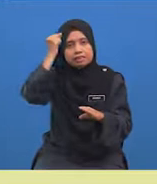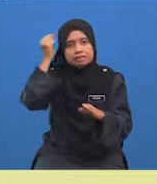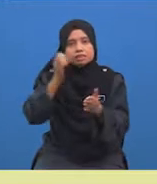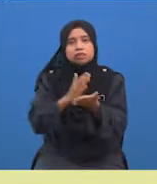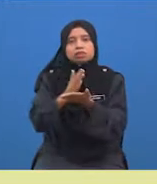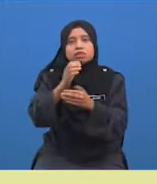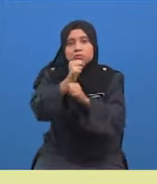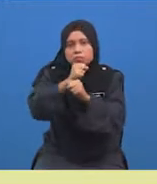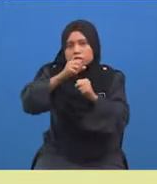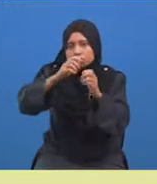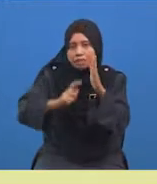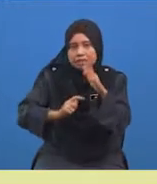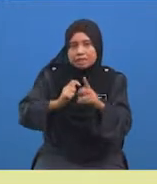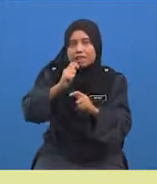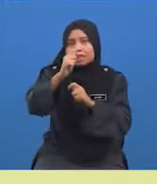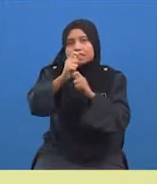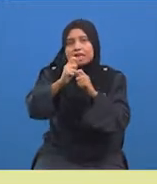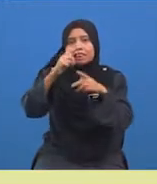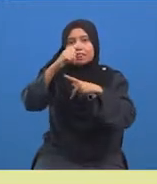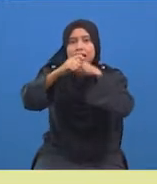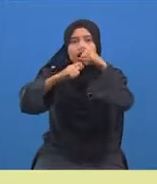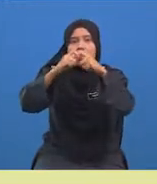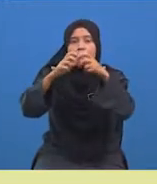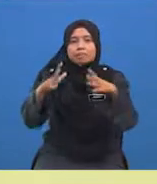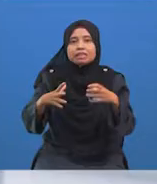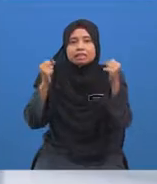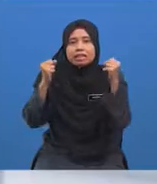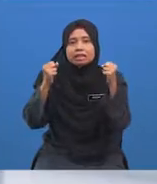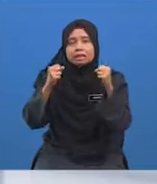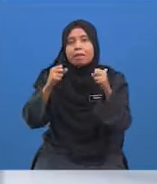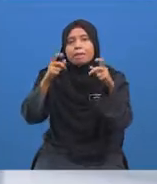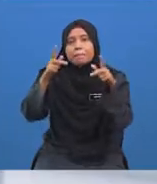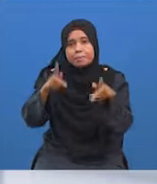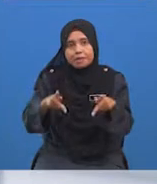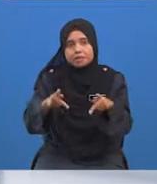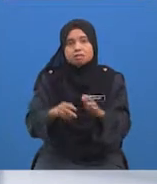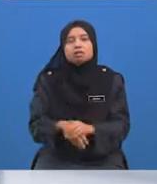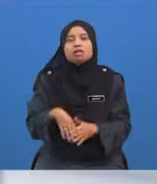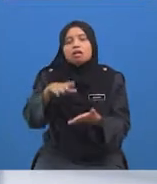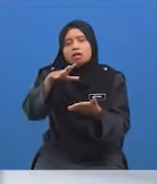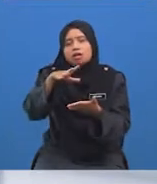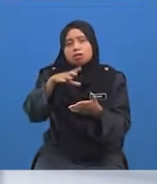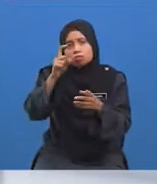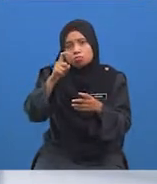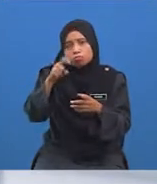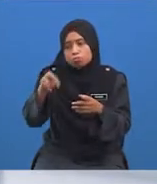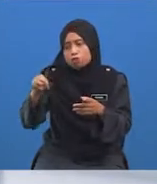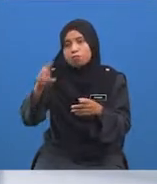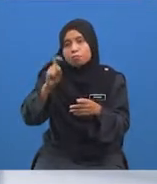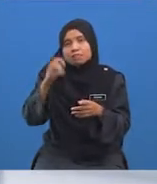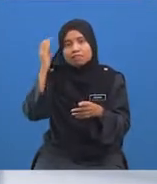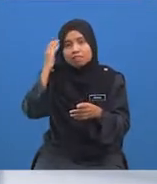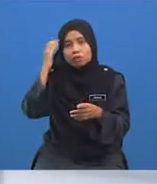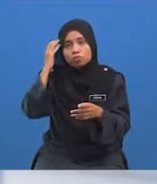Seterusnya, dapat meningkatkan tahap kesihatan pekerja. Pelajar perlu tahu, dalam hal ini